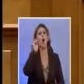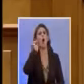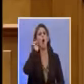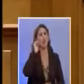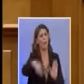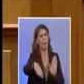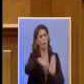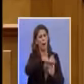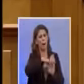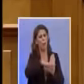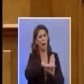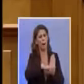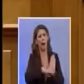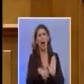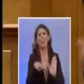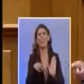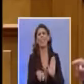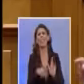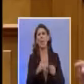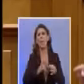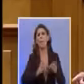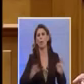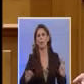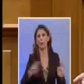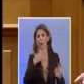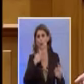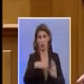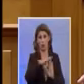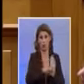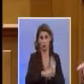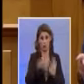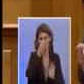που λένε. Γιατί το σύστημα της διαπλοκής